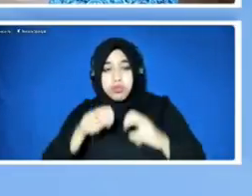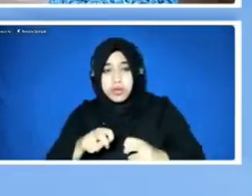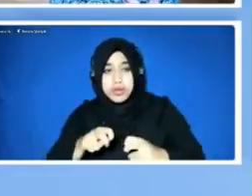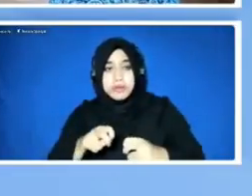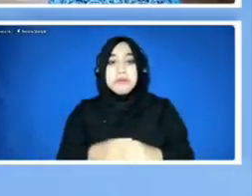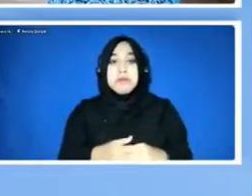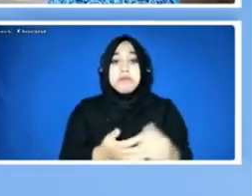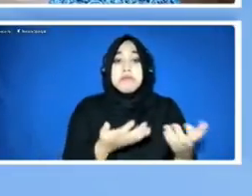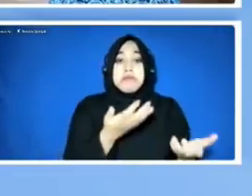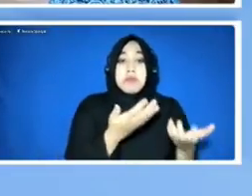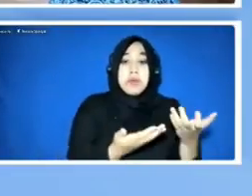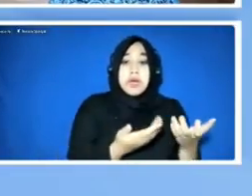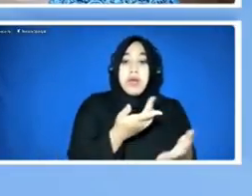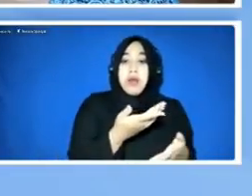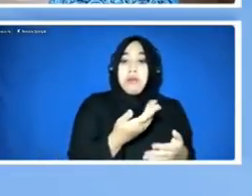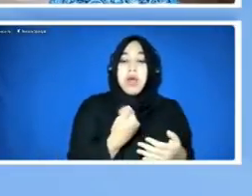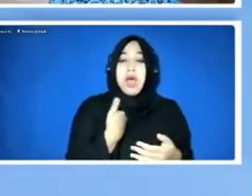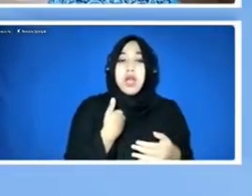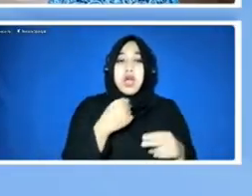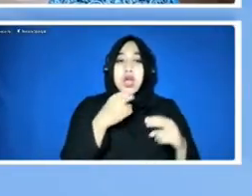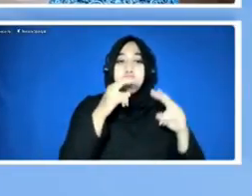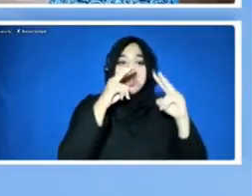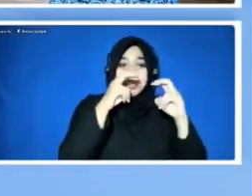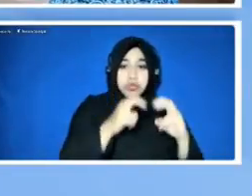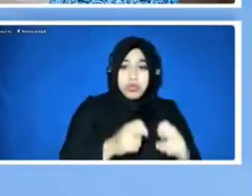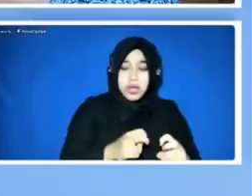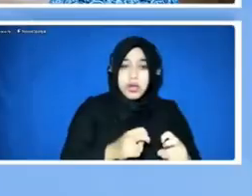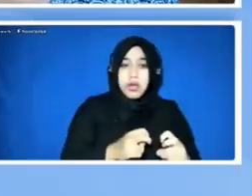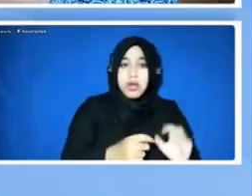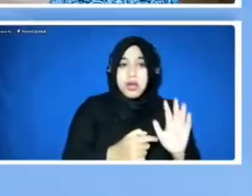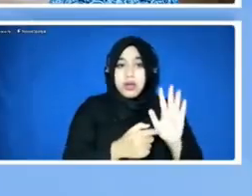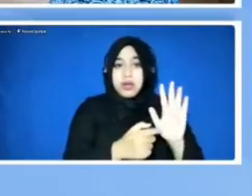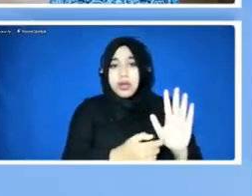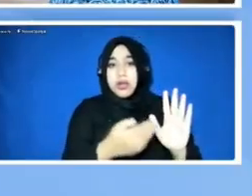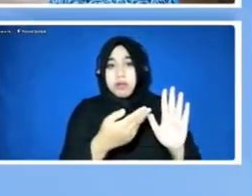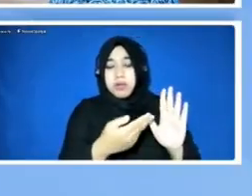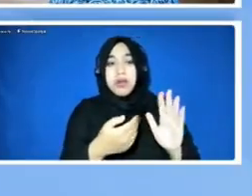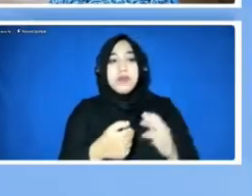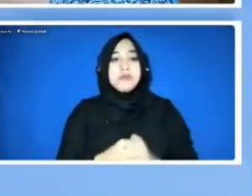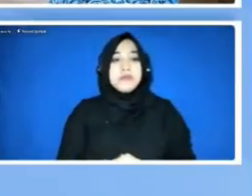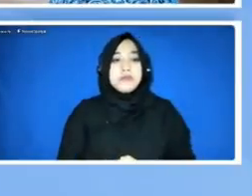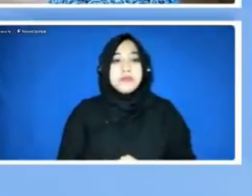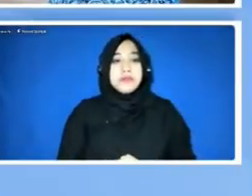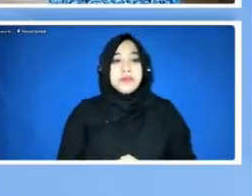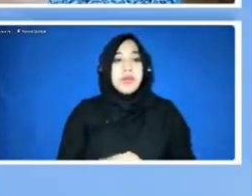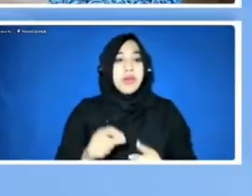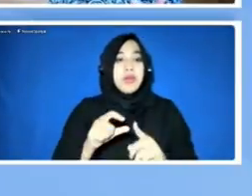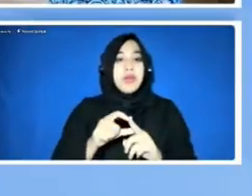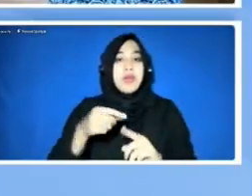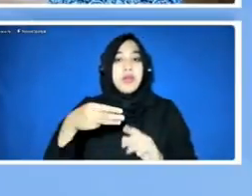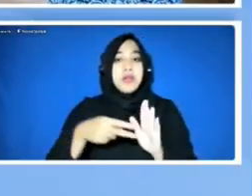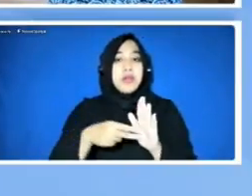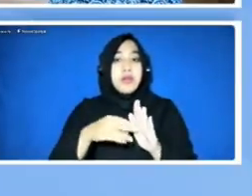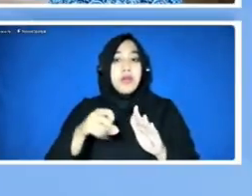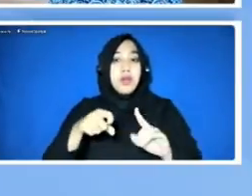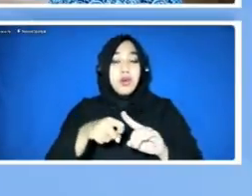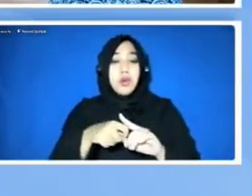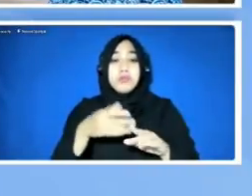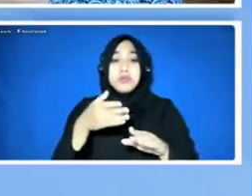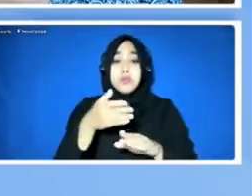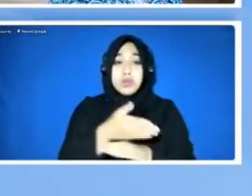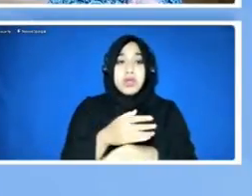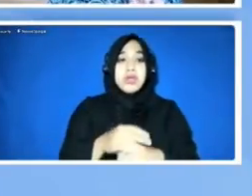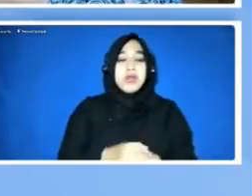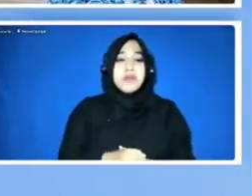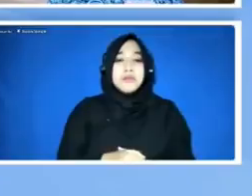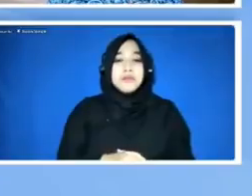membandingkan. Tadi ada survei yang ditampilkan oleh Mbak Deno dari SISDI kalau nggak salah